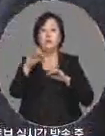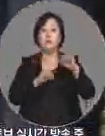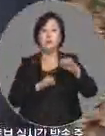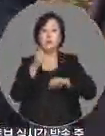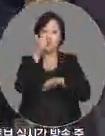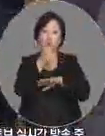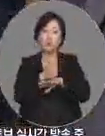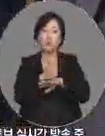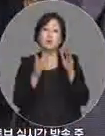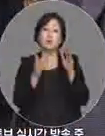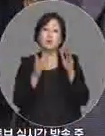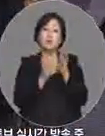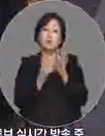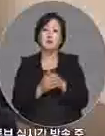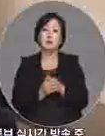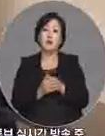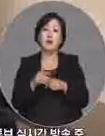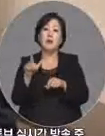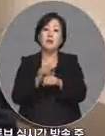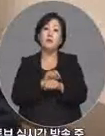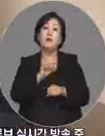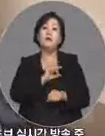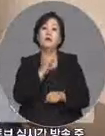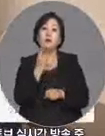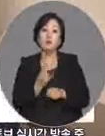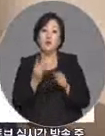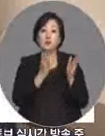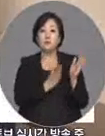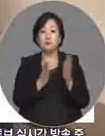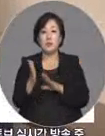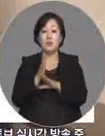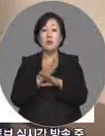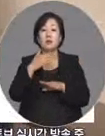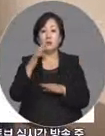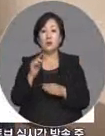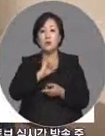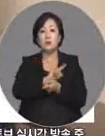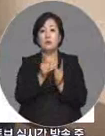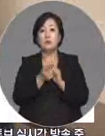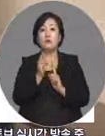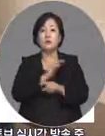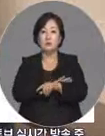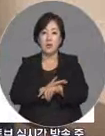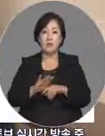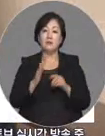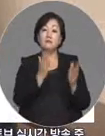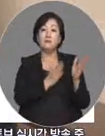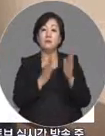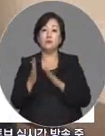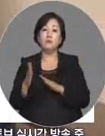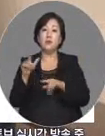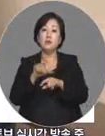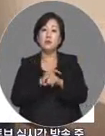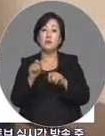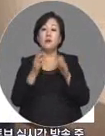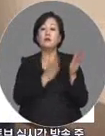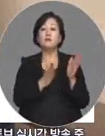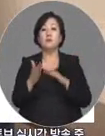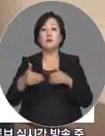종료했습니다. 특위를 구성하더라도 조금 더 우리가 내실이고 실속 있는 그런 특위가 구성이 돼야